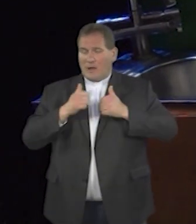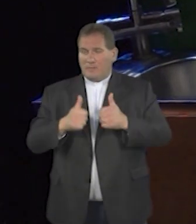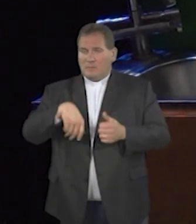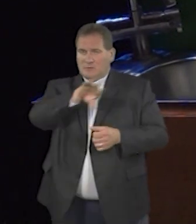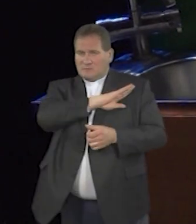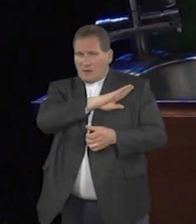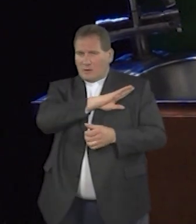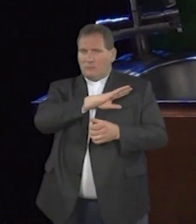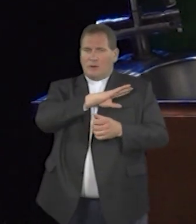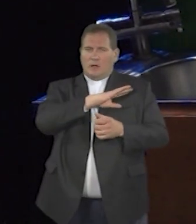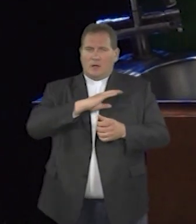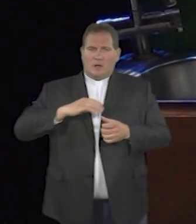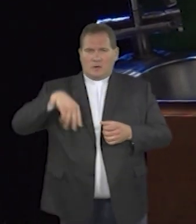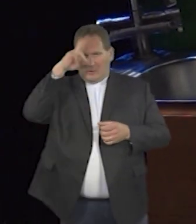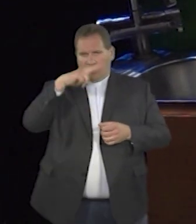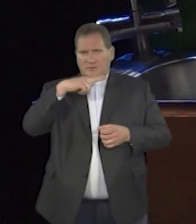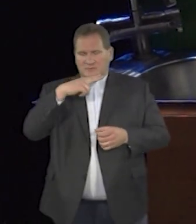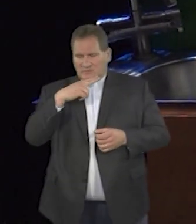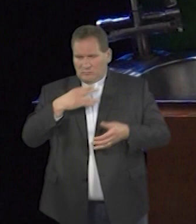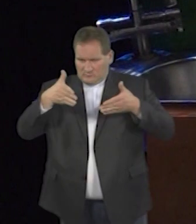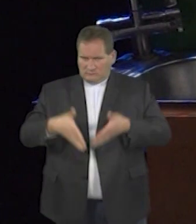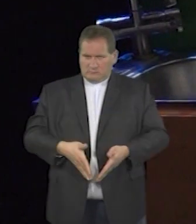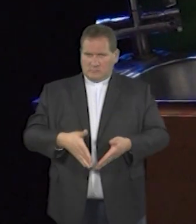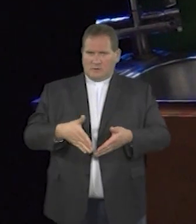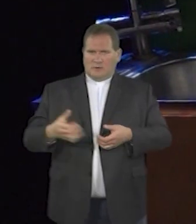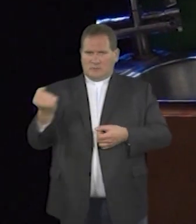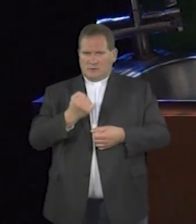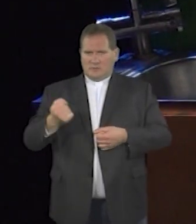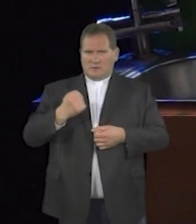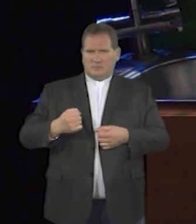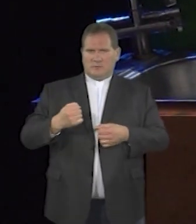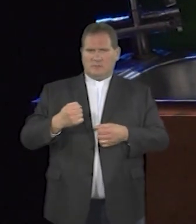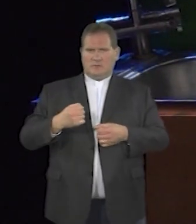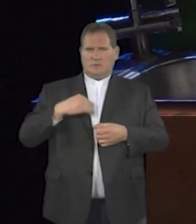ojcu mógł żałobę nosić. No, Kalinich ta kalispera, pa, pa, pa, pa, pa.